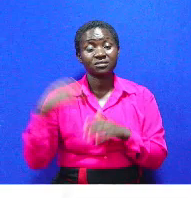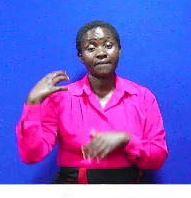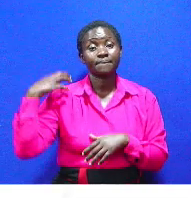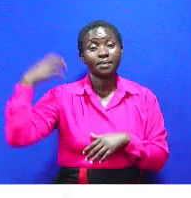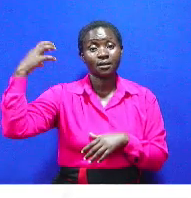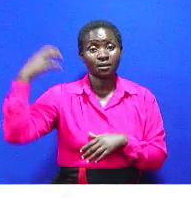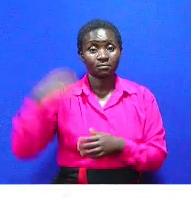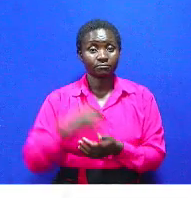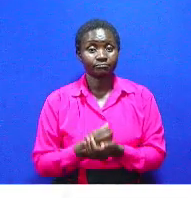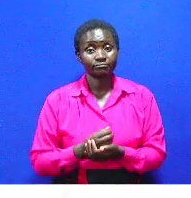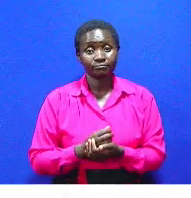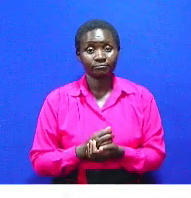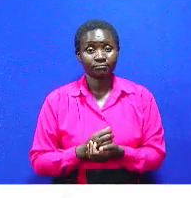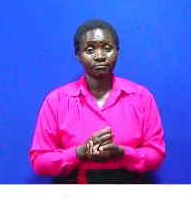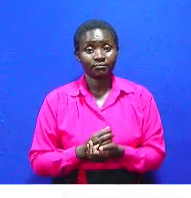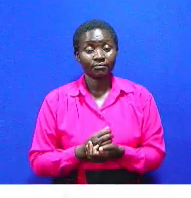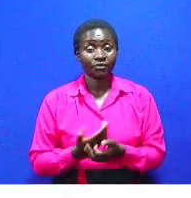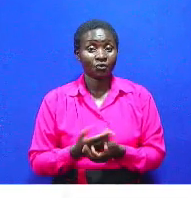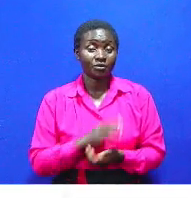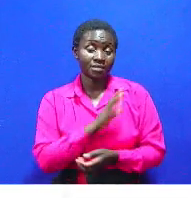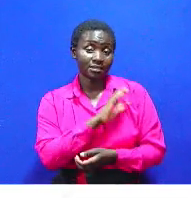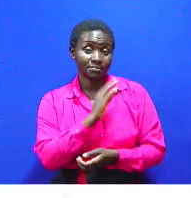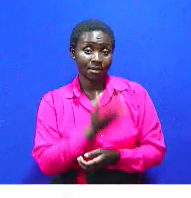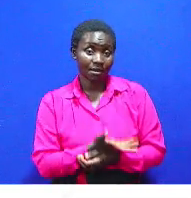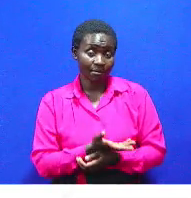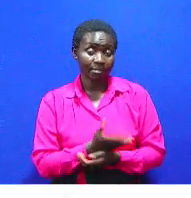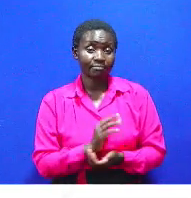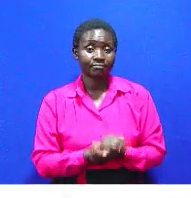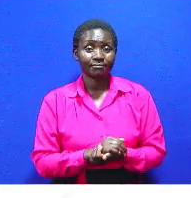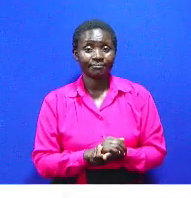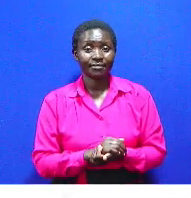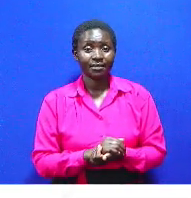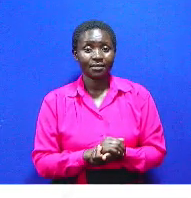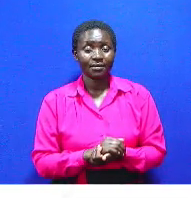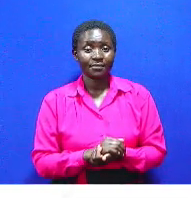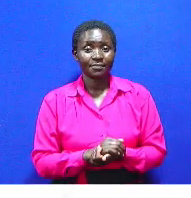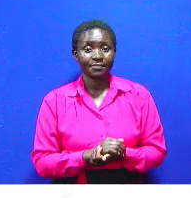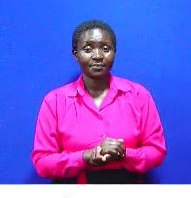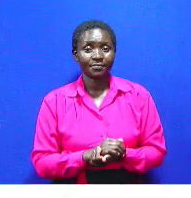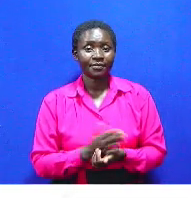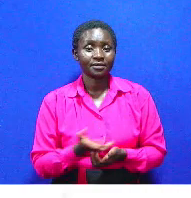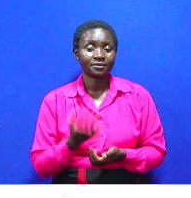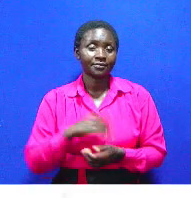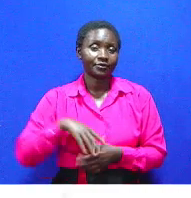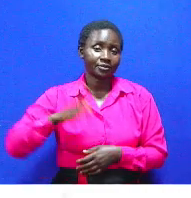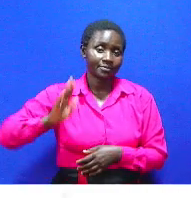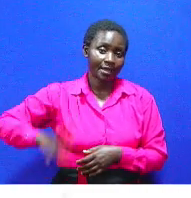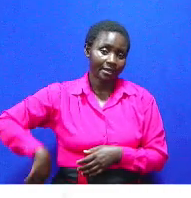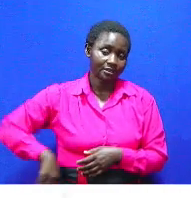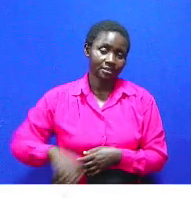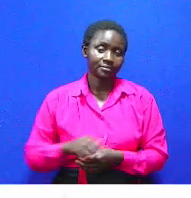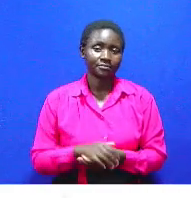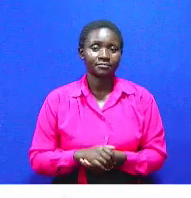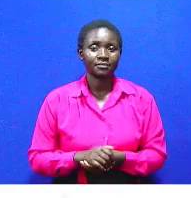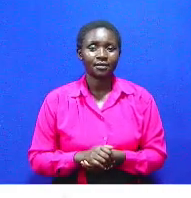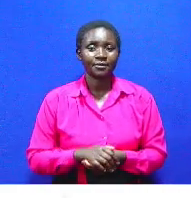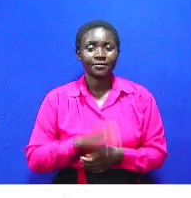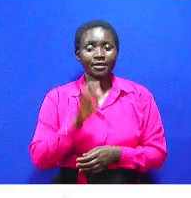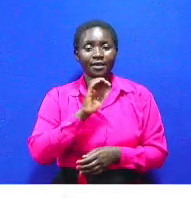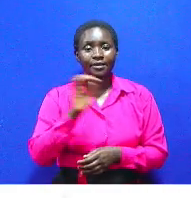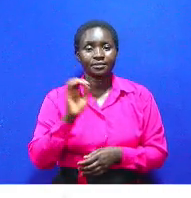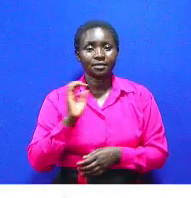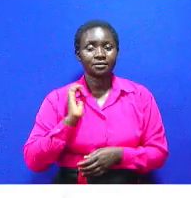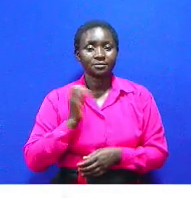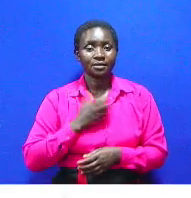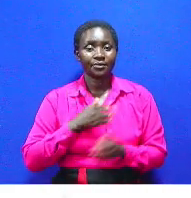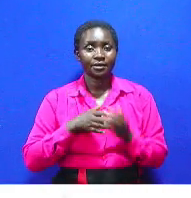chinguru usenje itabu hati chinguru niente kankora anga ikigochi yato ya ni mawela ke kwa nimbo liya barai baito monsi